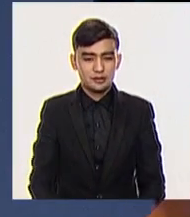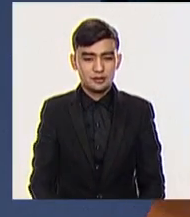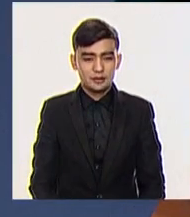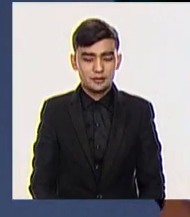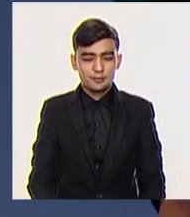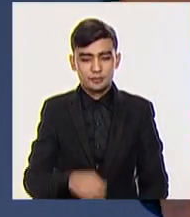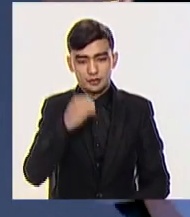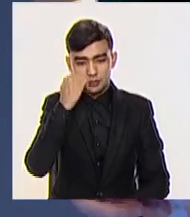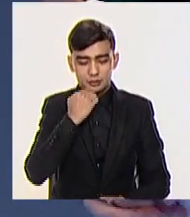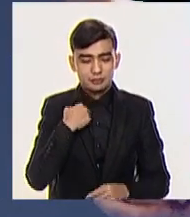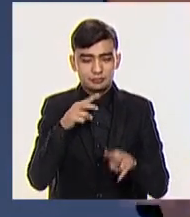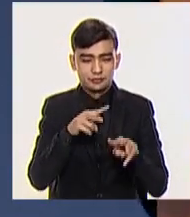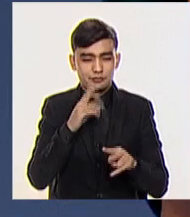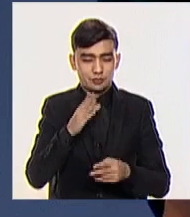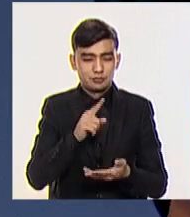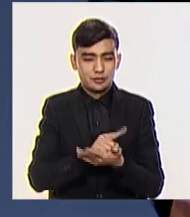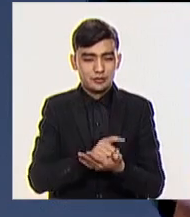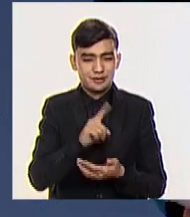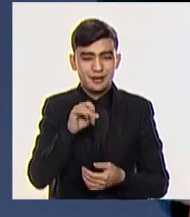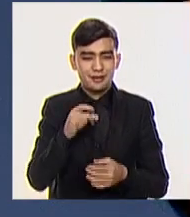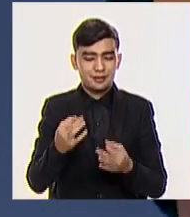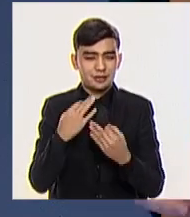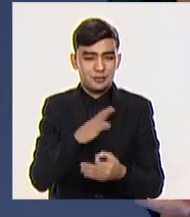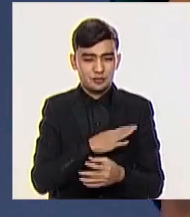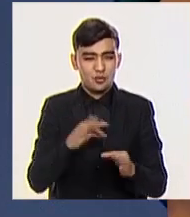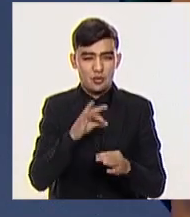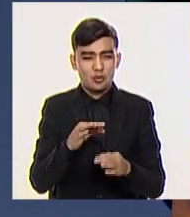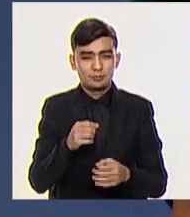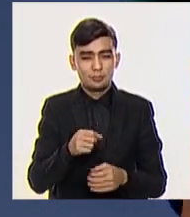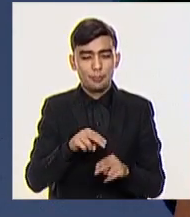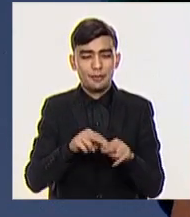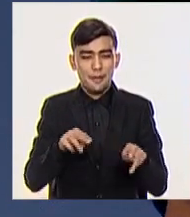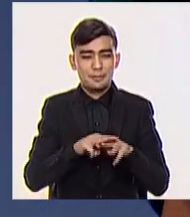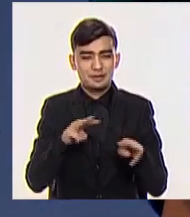Спасибо, будем следить. Зарина Беремкул рассказала о назначении премьер-министра.